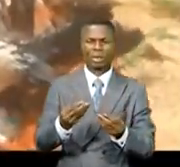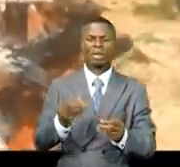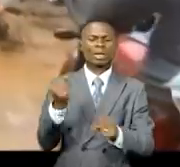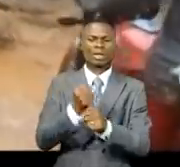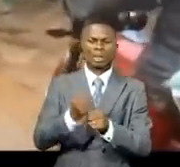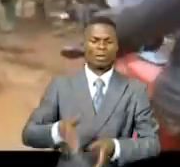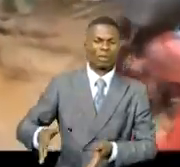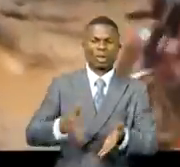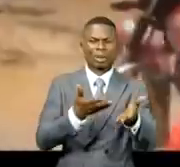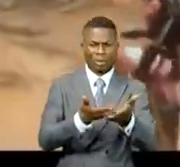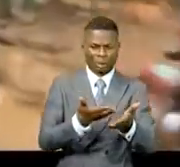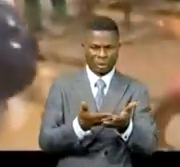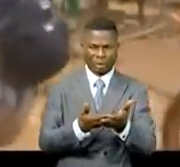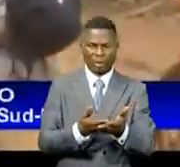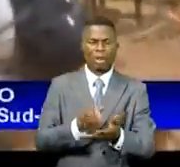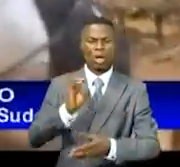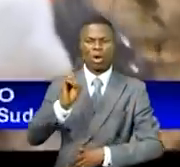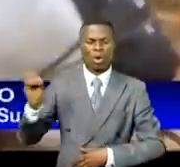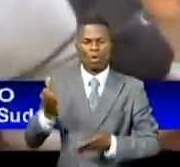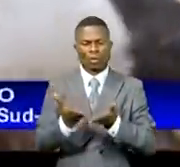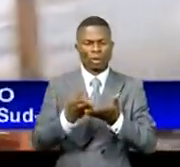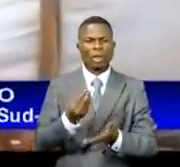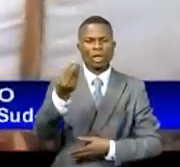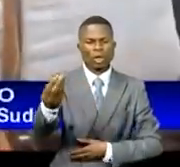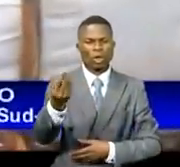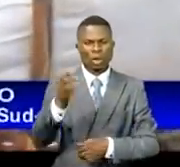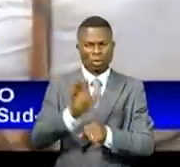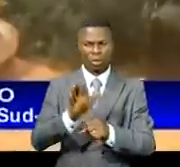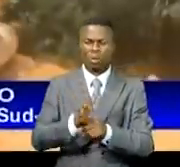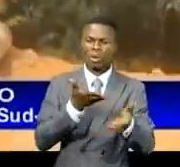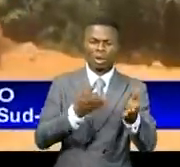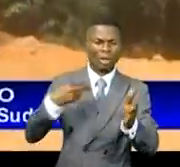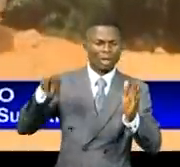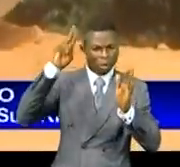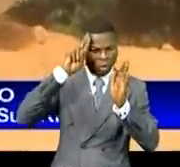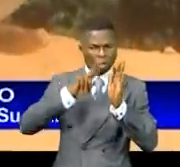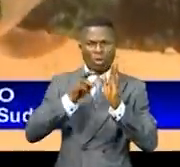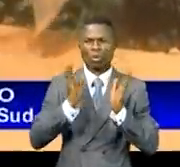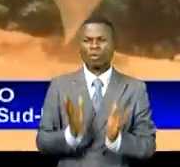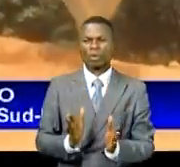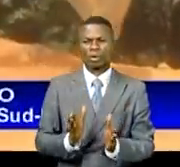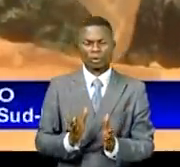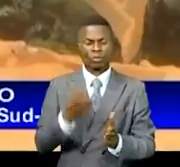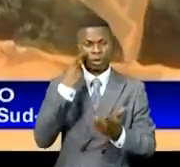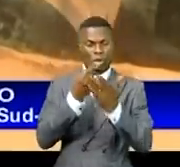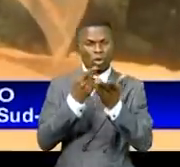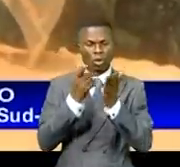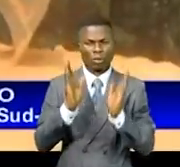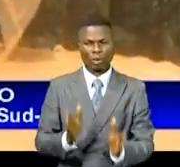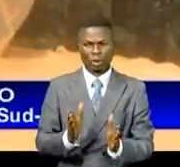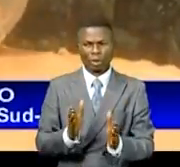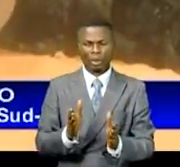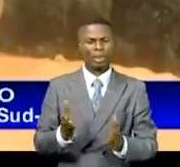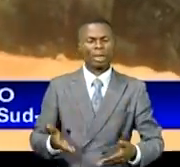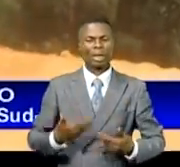Kamituga avant que l'office des routes trouve les moyens avec l'aide du gouvernement congolais. Les observateurs s'interrogent qui a